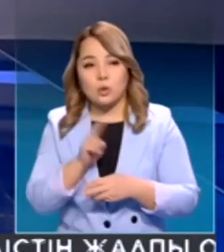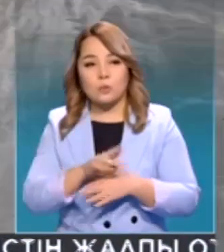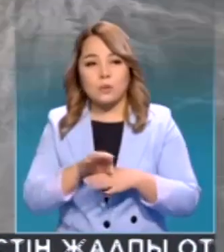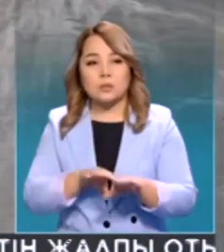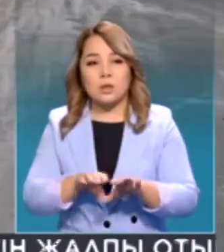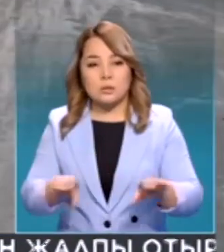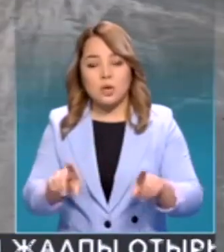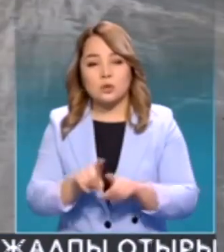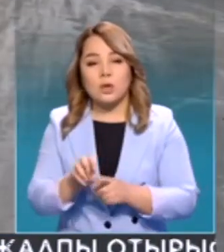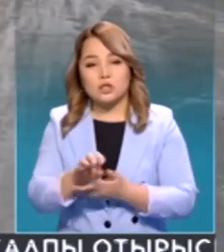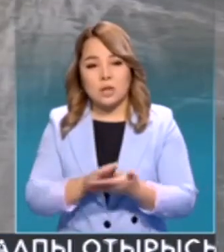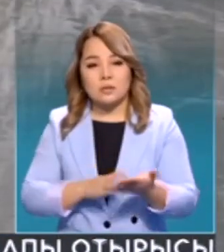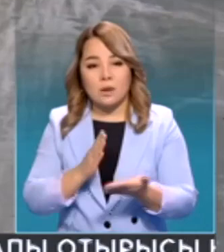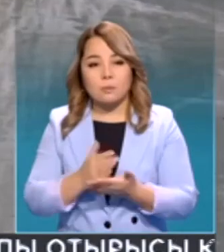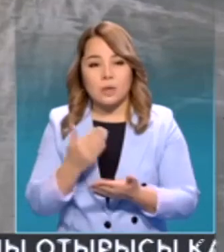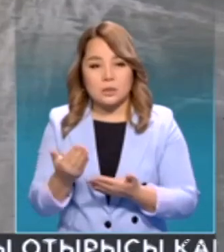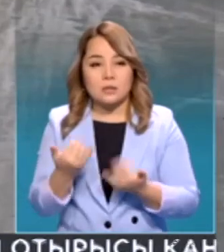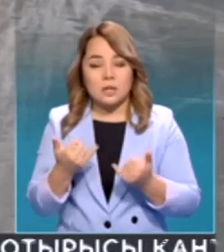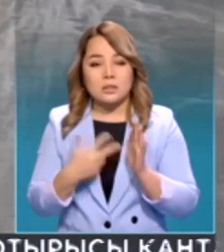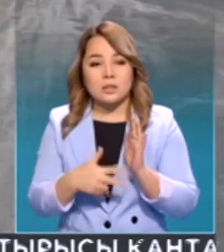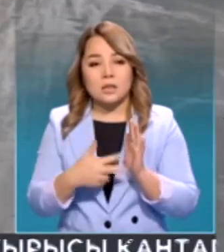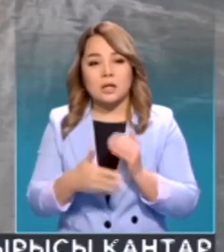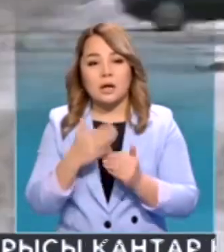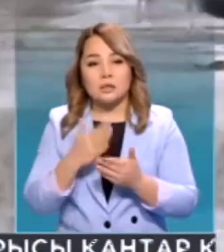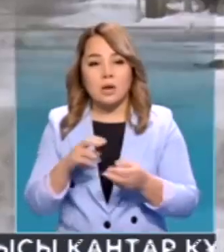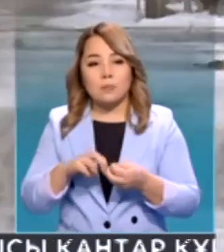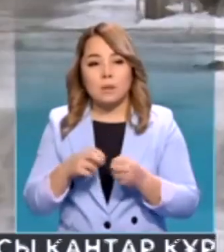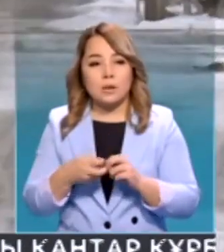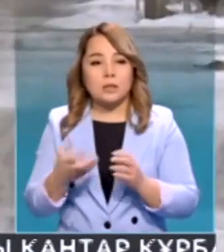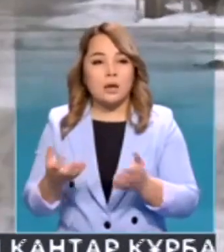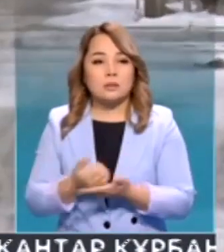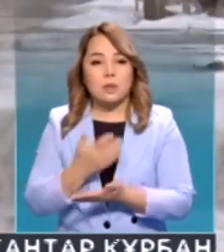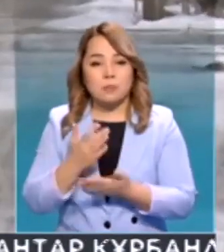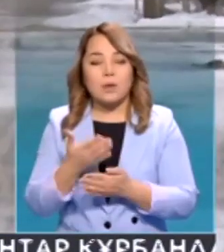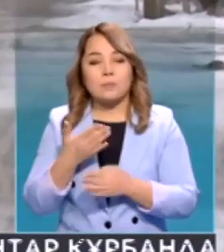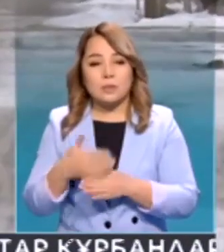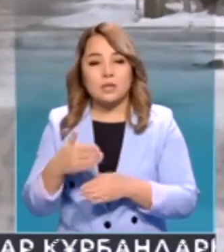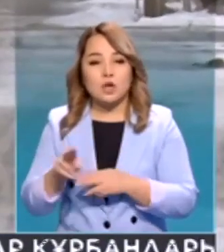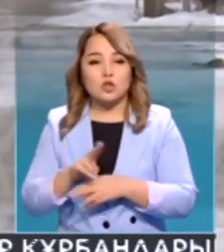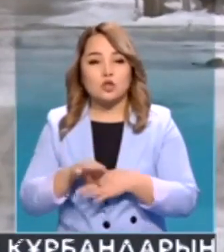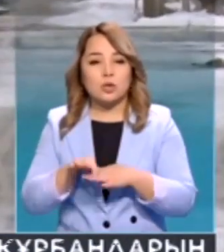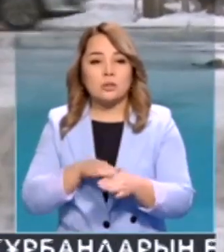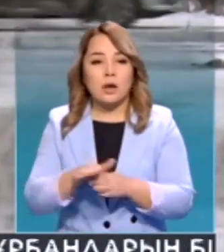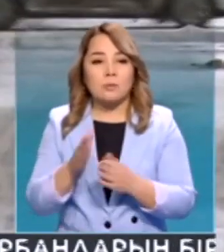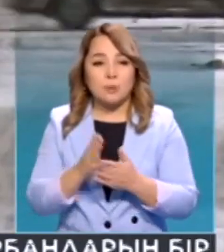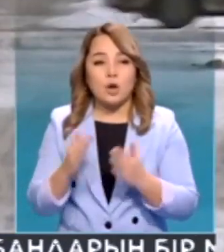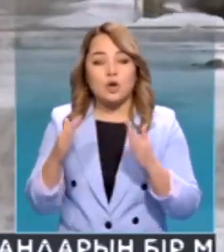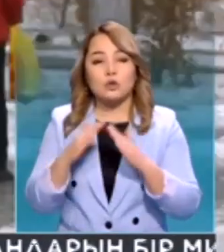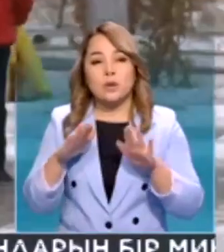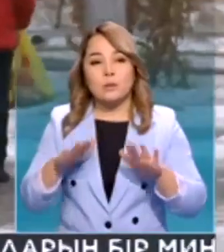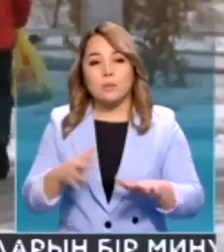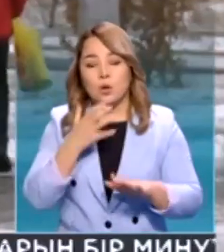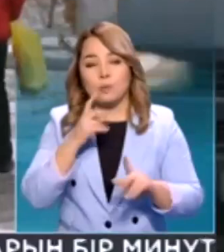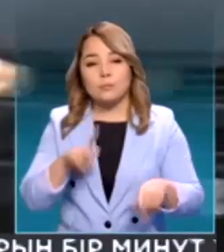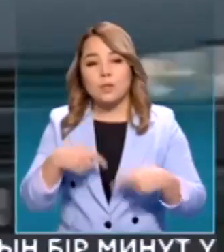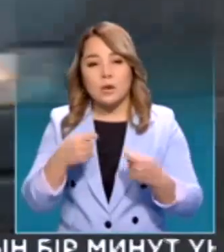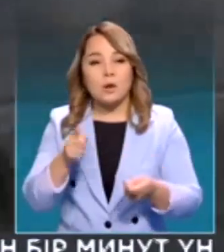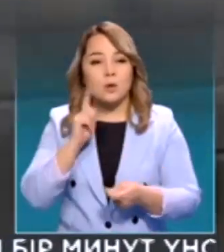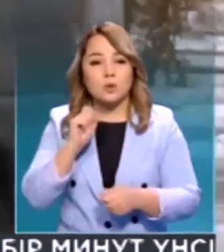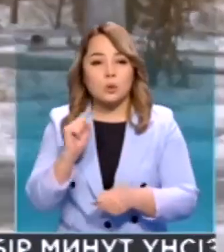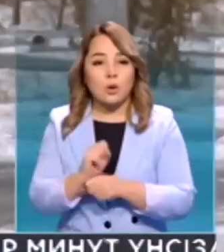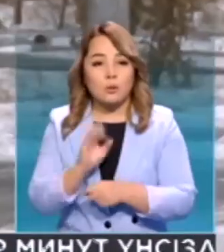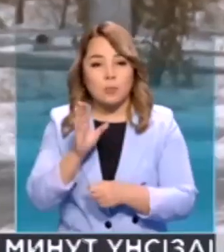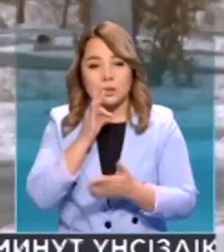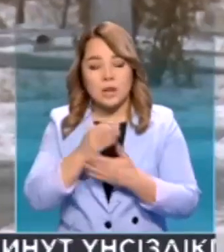жұмыстары әлі жалғасып жатыр. Желіде 80-нен аса ақау табылған. Олар біртіндеп жөнделеді. Осы аралықта үйлерге жылу беру уақытша тоқтатылып